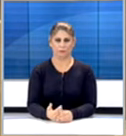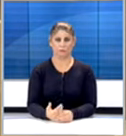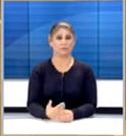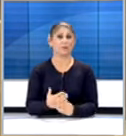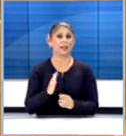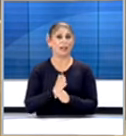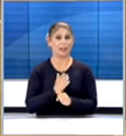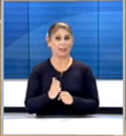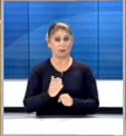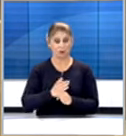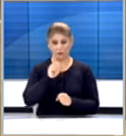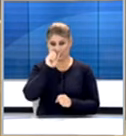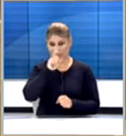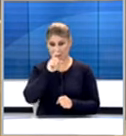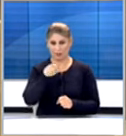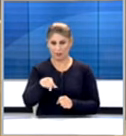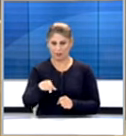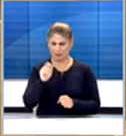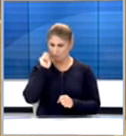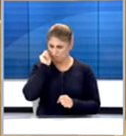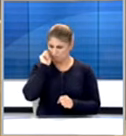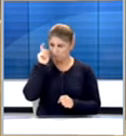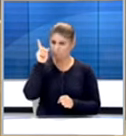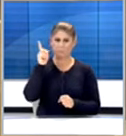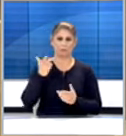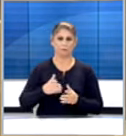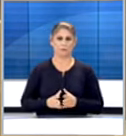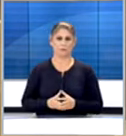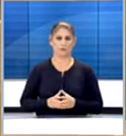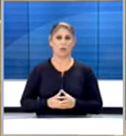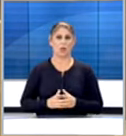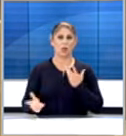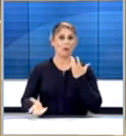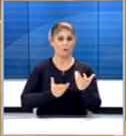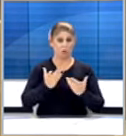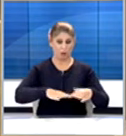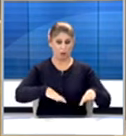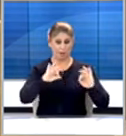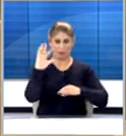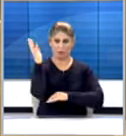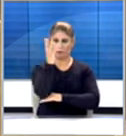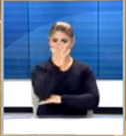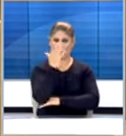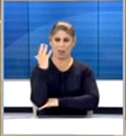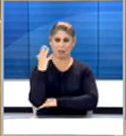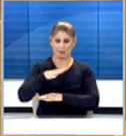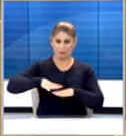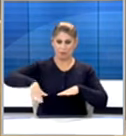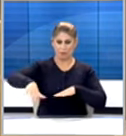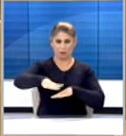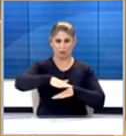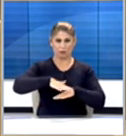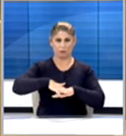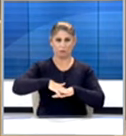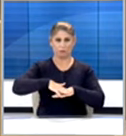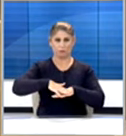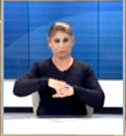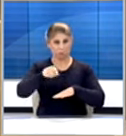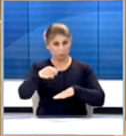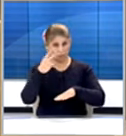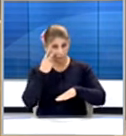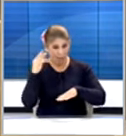Αττική είχε κάτι πρωτόγνωρο. Μια φωτιά ξεκίνησε από μια δασική περιοχή, εντοπίστηκε